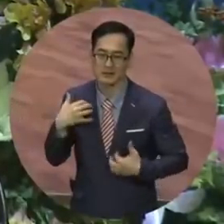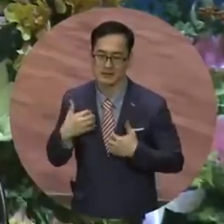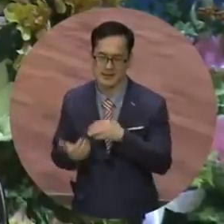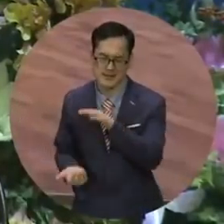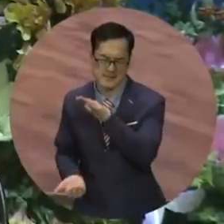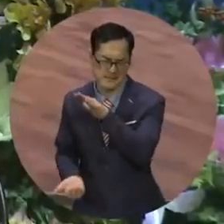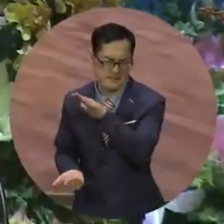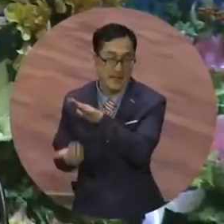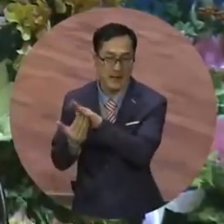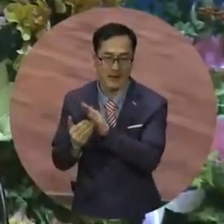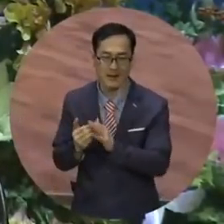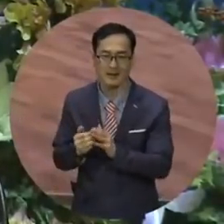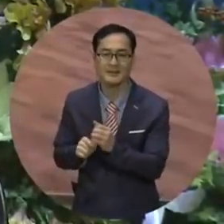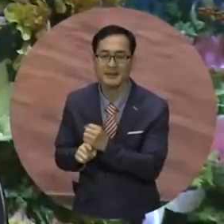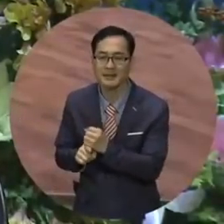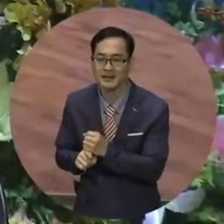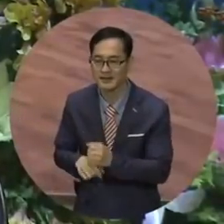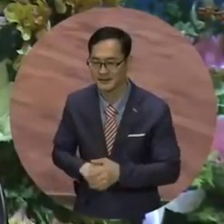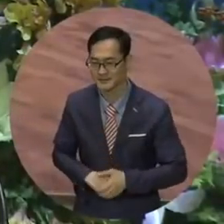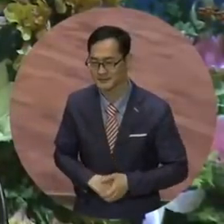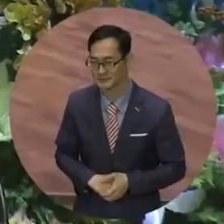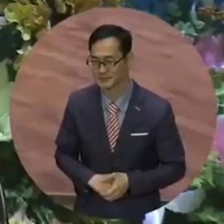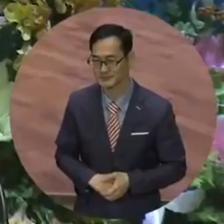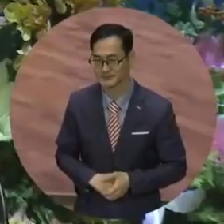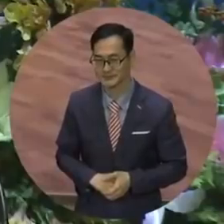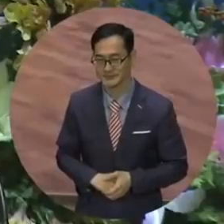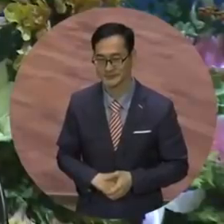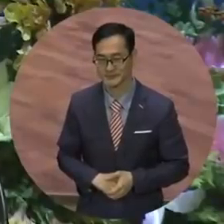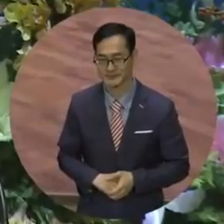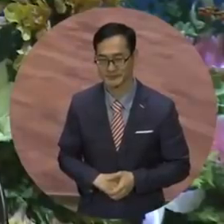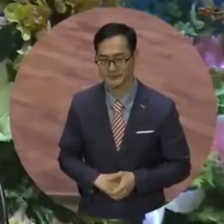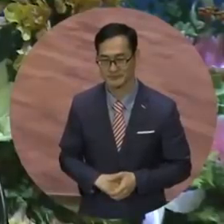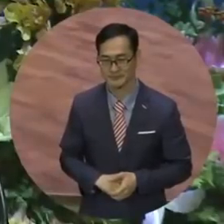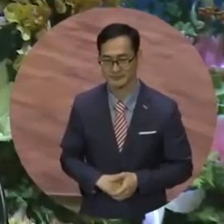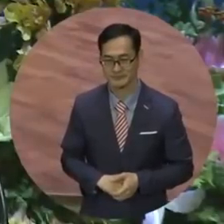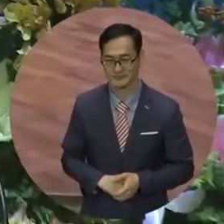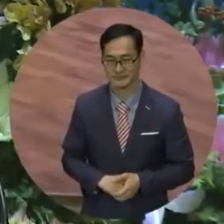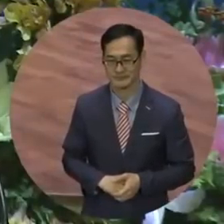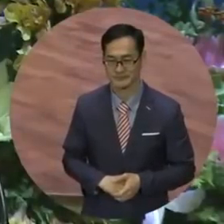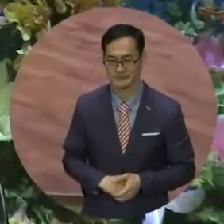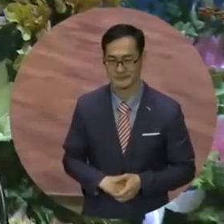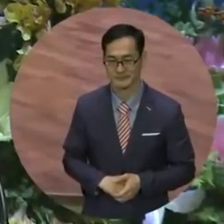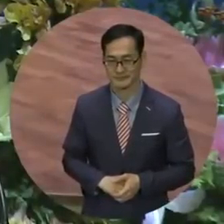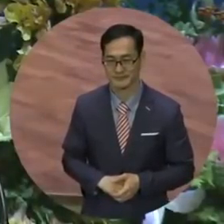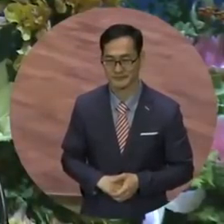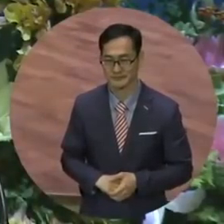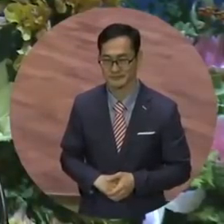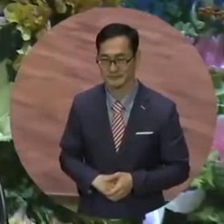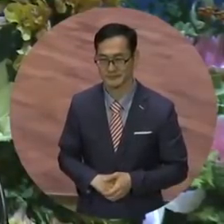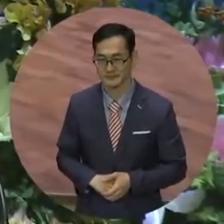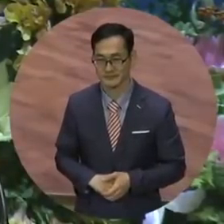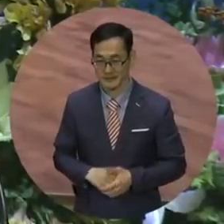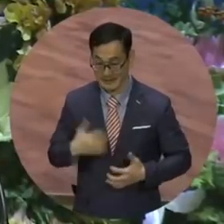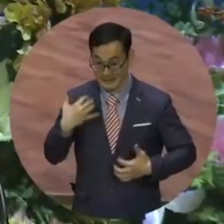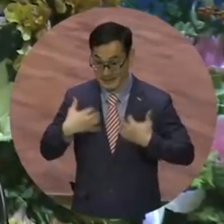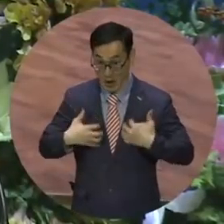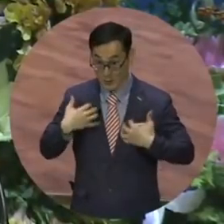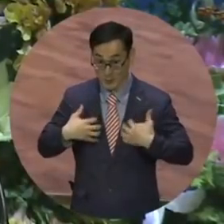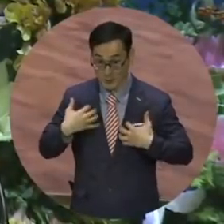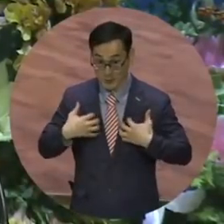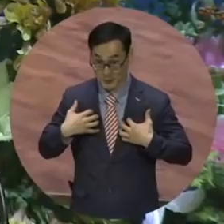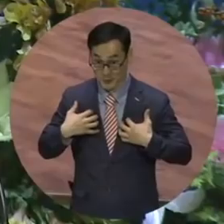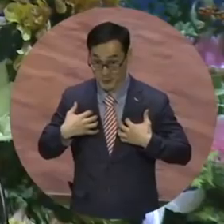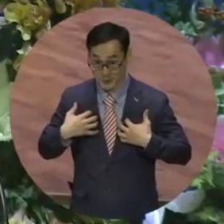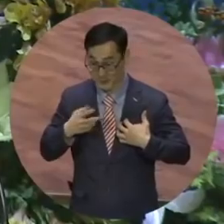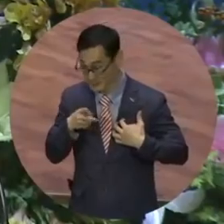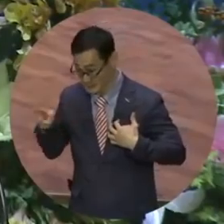너무 즐겁다. 그래서 이 말을요 자랑이라고 표현합니다. 자랑 즐거움을 자랑이라고 표현 번역을